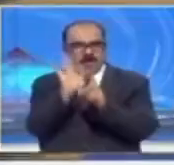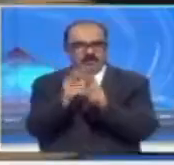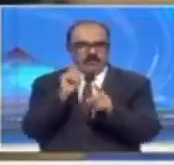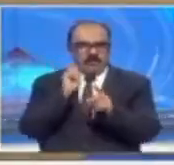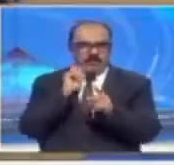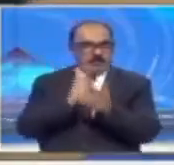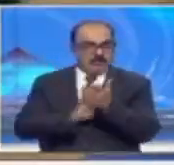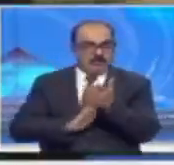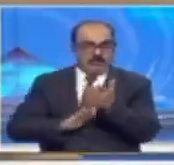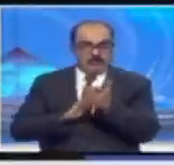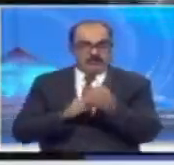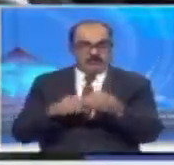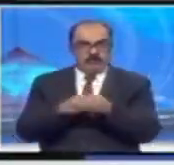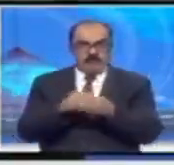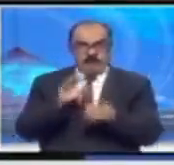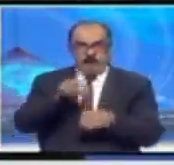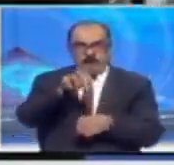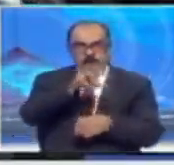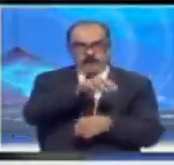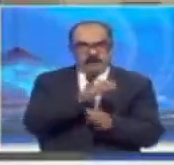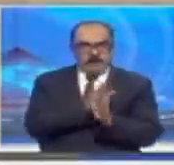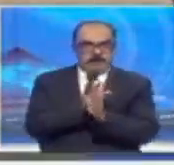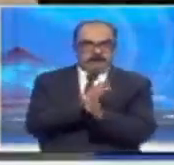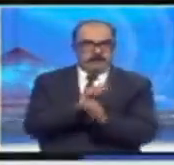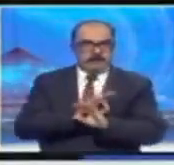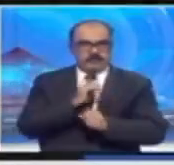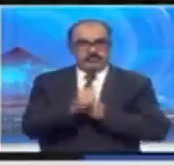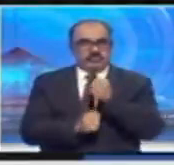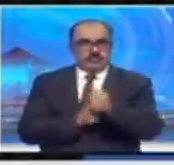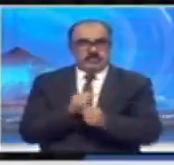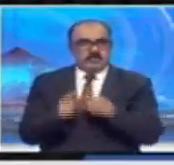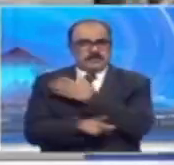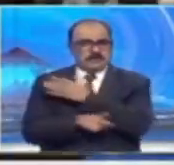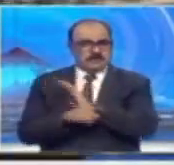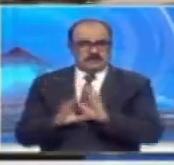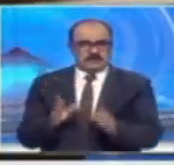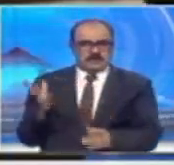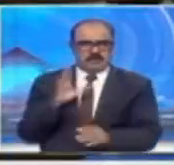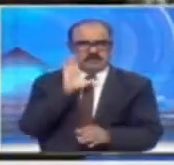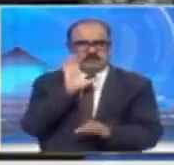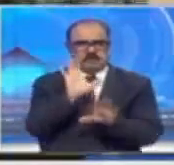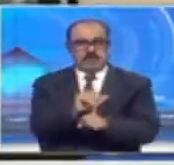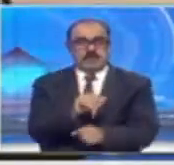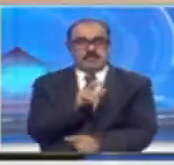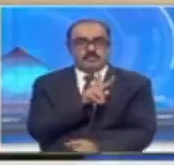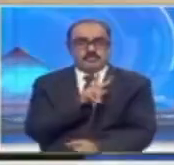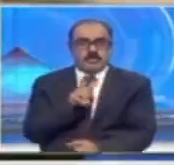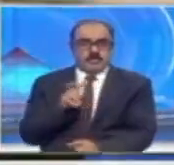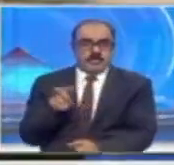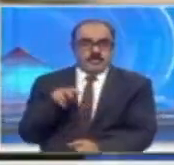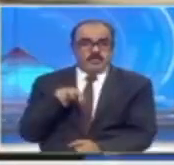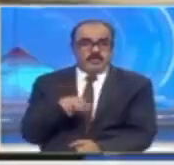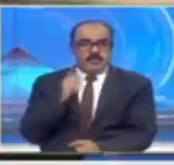وضبط العناصر الإجرامية شديدة الخطورة، أسفرت جهود الأجهزة الأمنية عن ضبط عدد